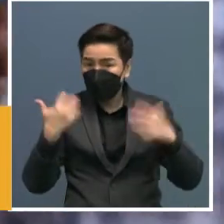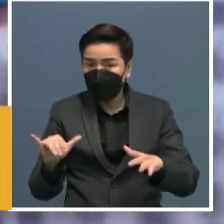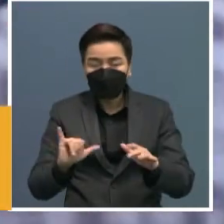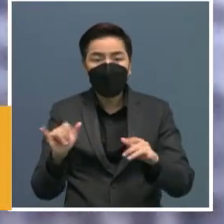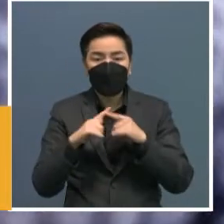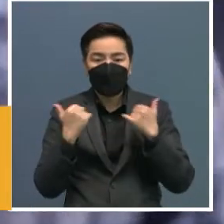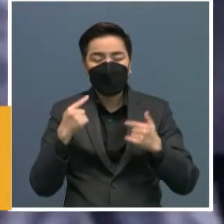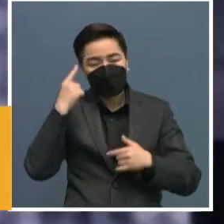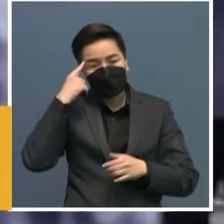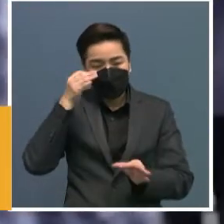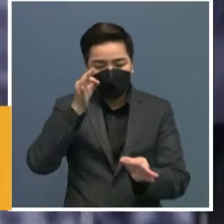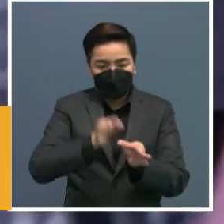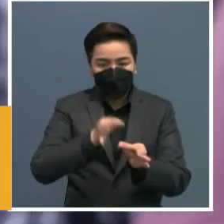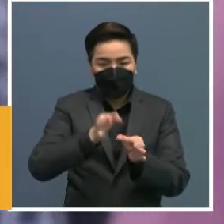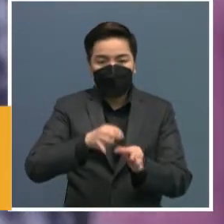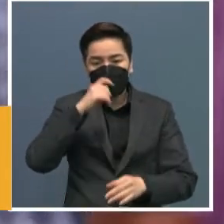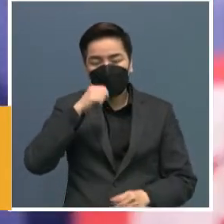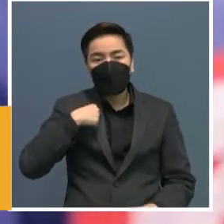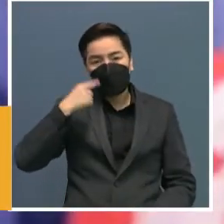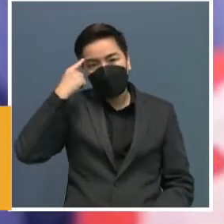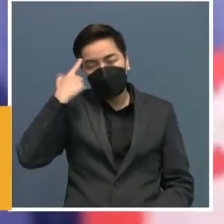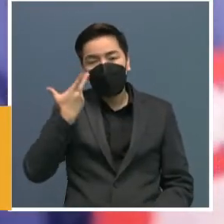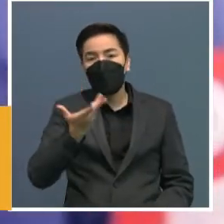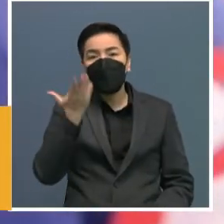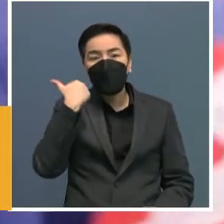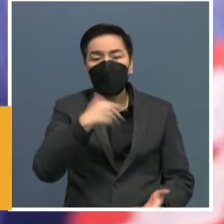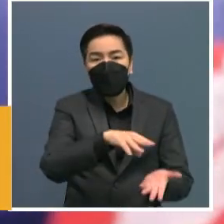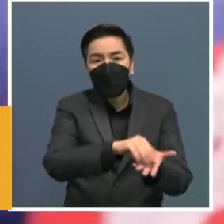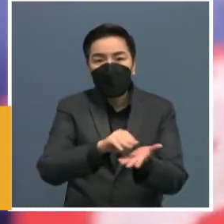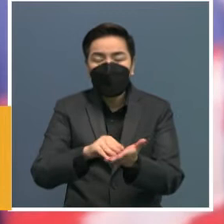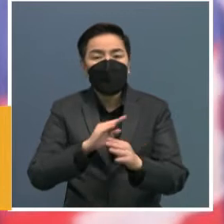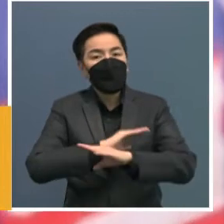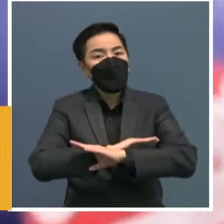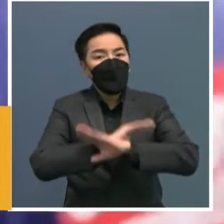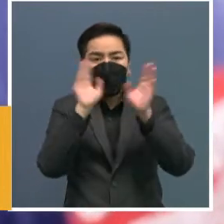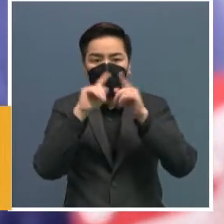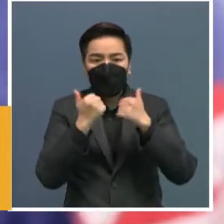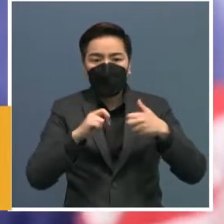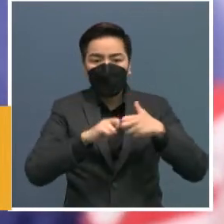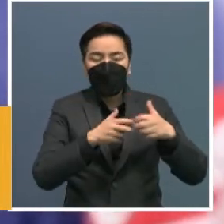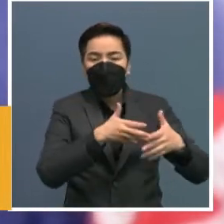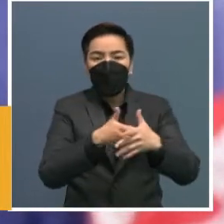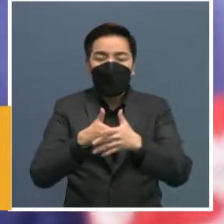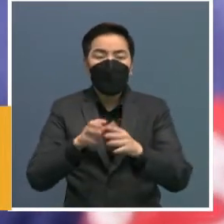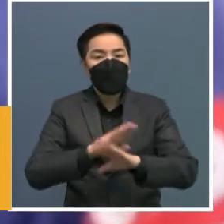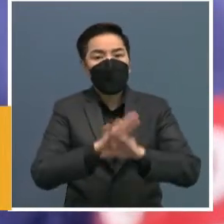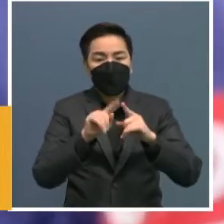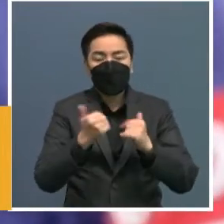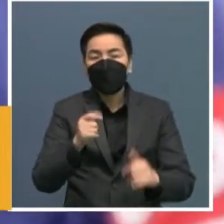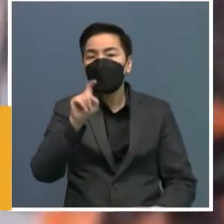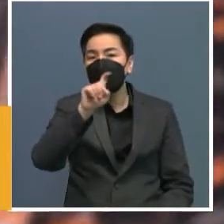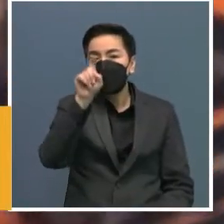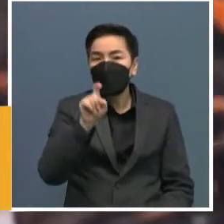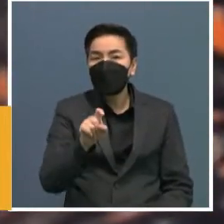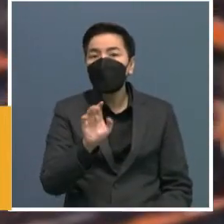ด้วยนะสิทั้งธนาคารแห่งประเทศไทยก็เลยต้องพิจารณายกเลิกหรือว่าปรับปรุงหลักเกณฑ์ที่เป็นอุปสรรคหรือไม่ก็เป็นการตั้งข้อ